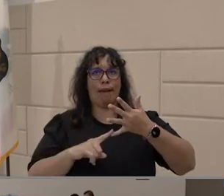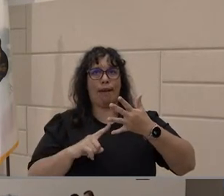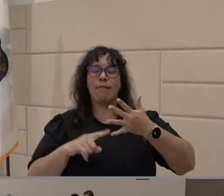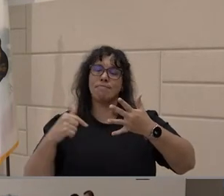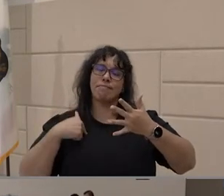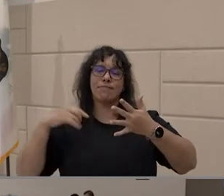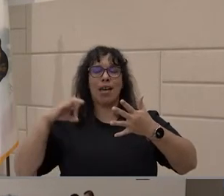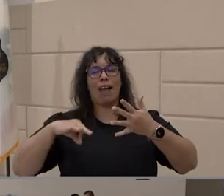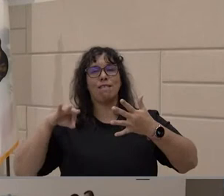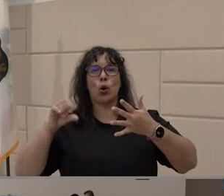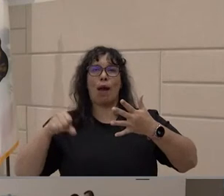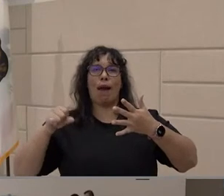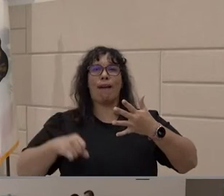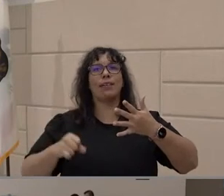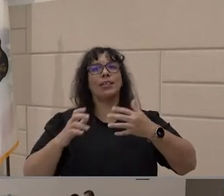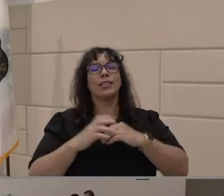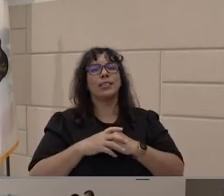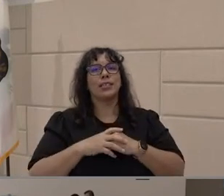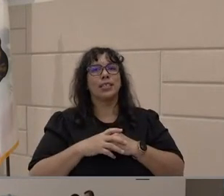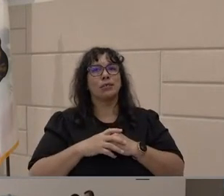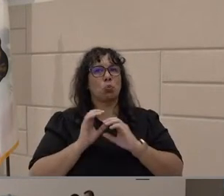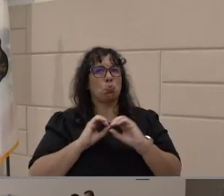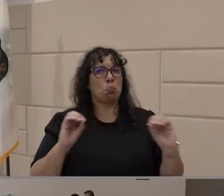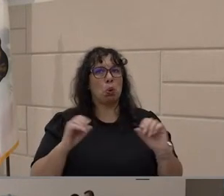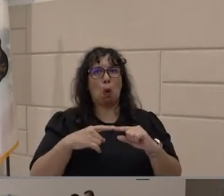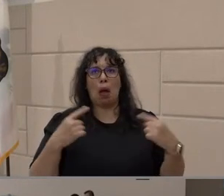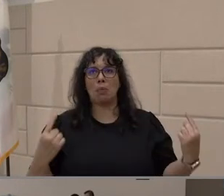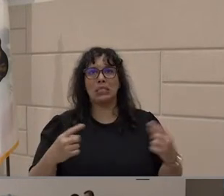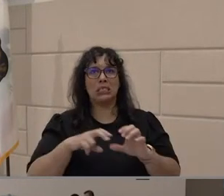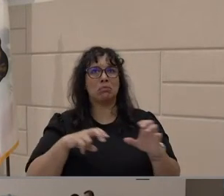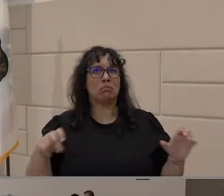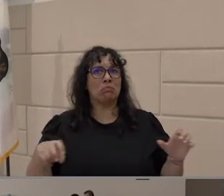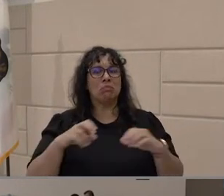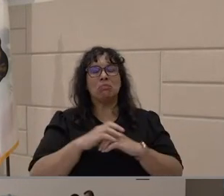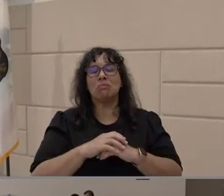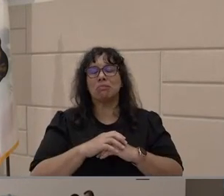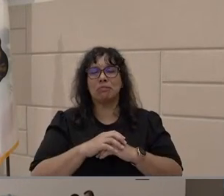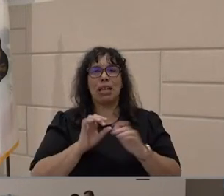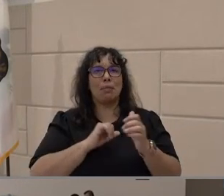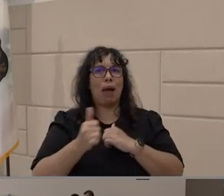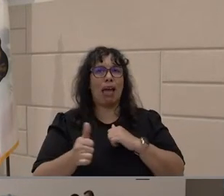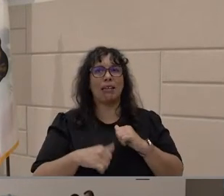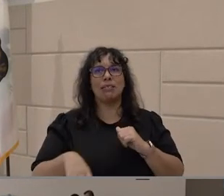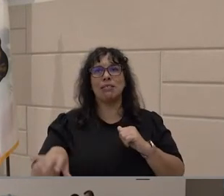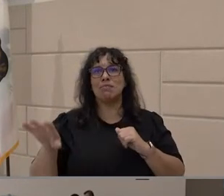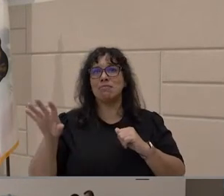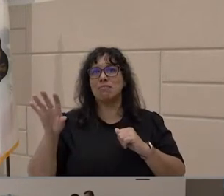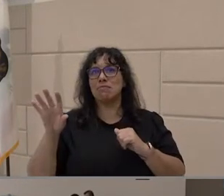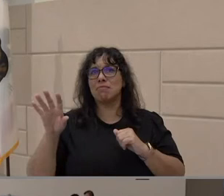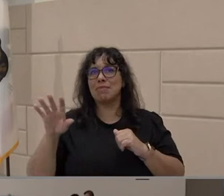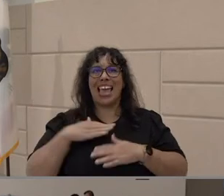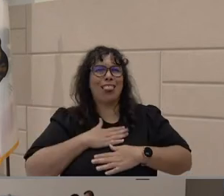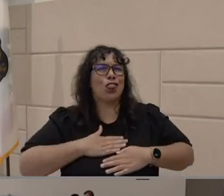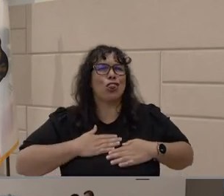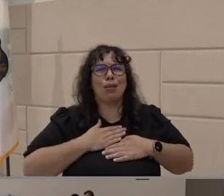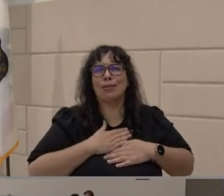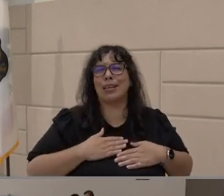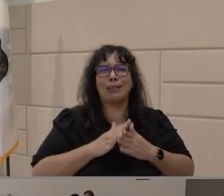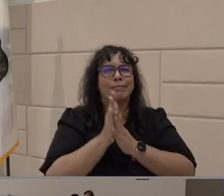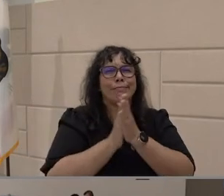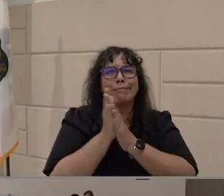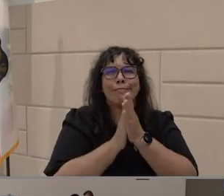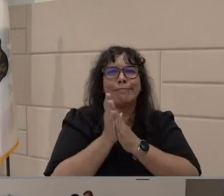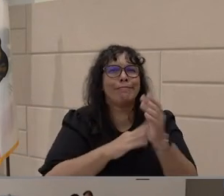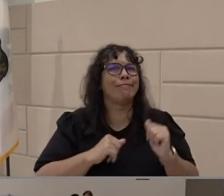គ្រប់គ្រងគាត់ control ដែរដូច្នេះអត់មានអ្នកជួលចំតោះទេអត់មានអនុពវិរអ្វីទេដូច្នេះសំឡេងនៃ